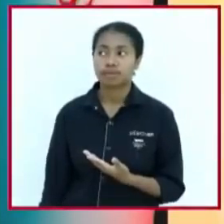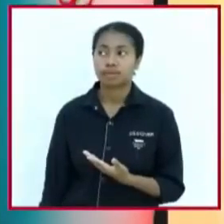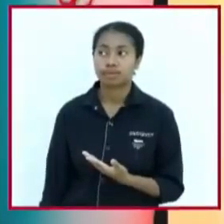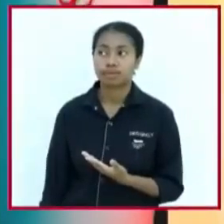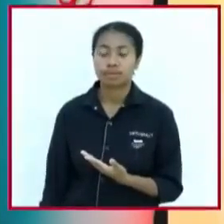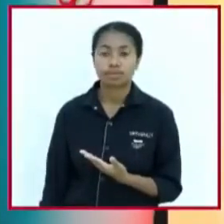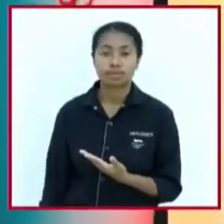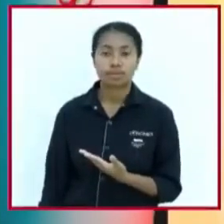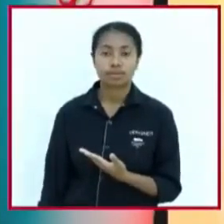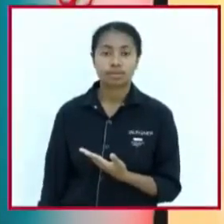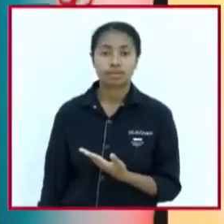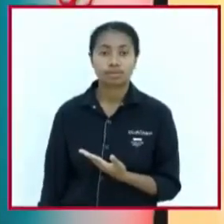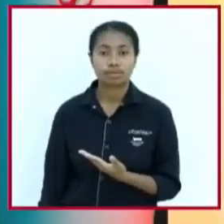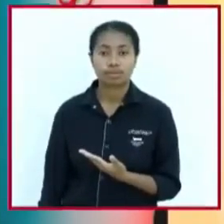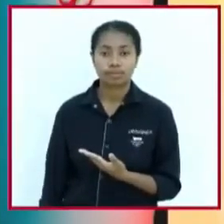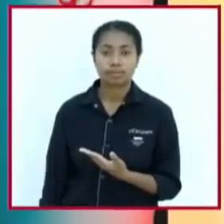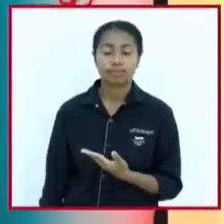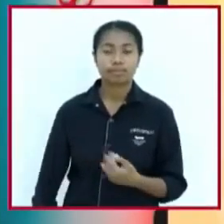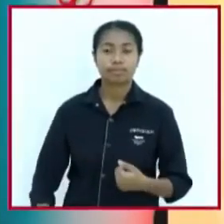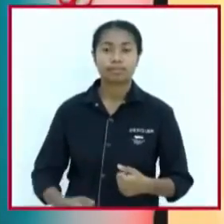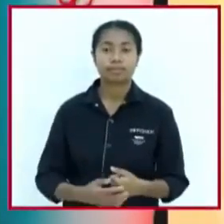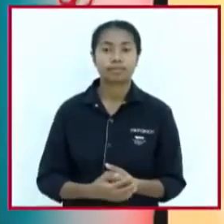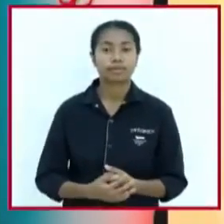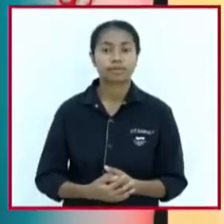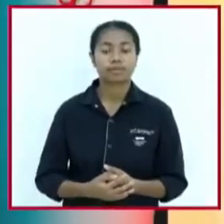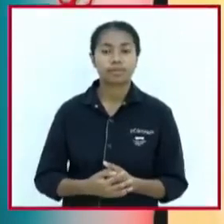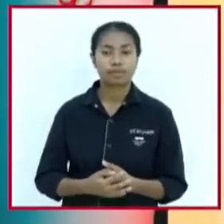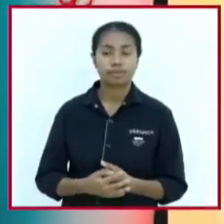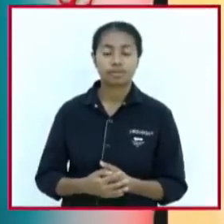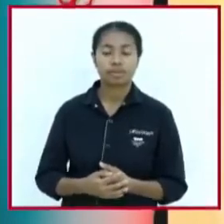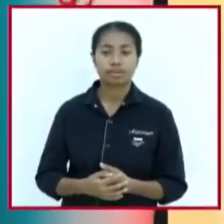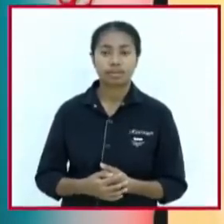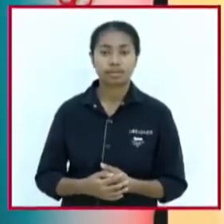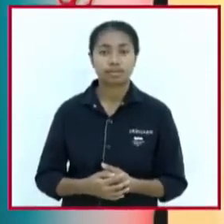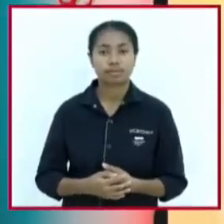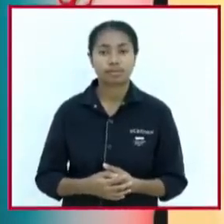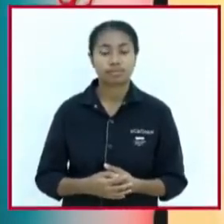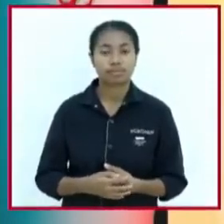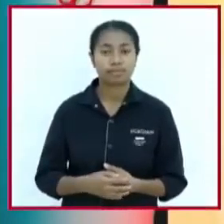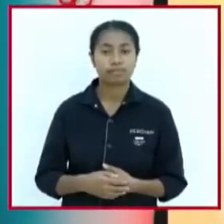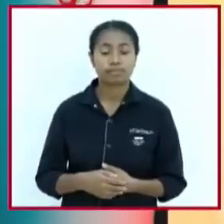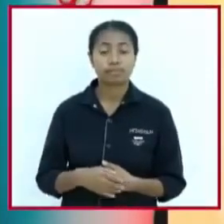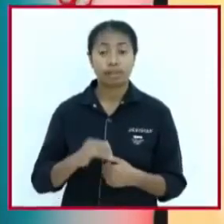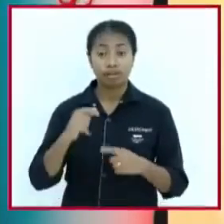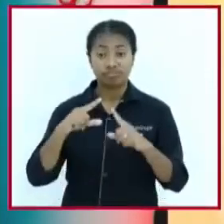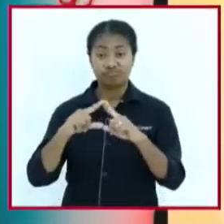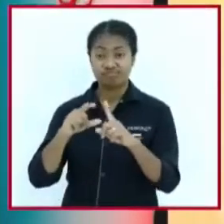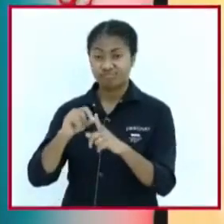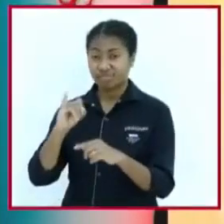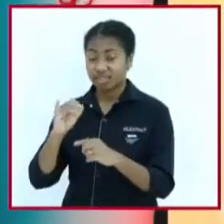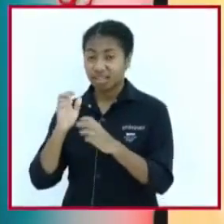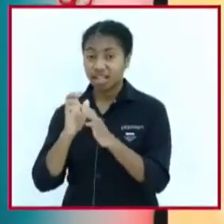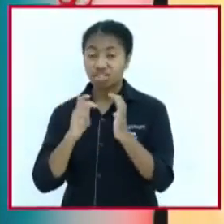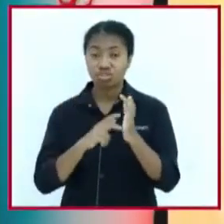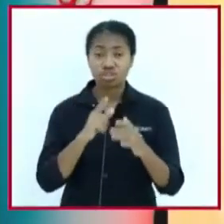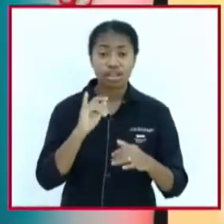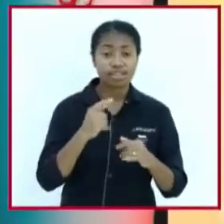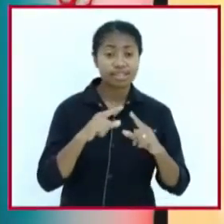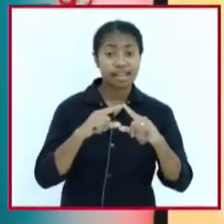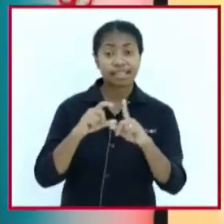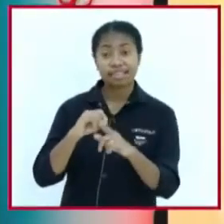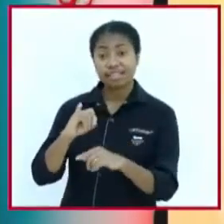menurut melkisedek Hai menduduki set Jati Yesus jadi imam itu